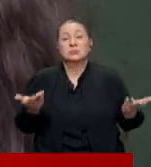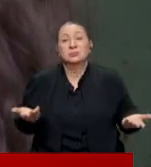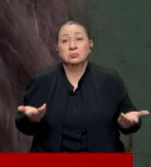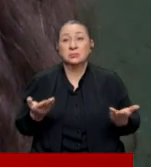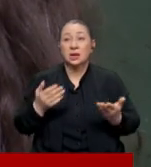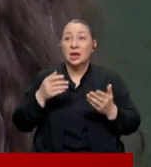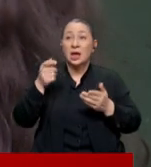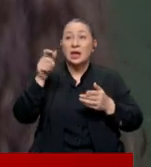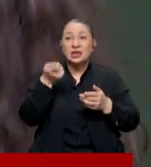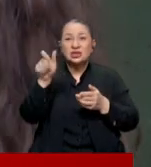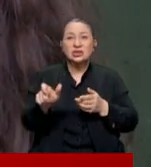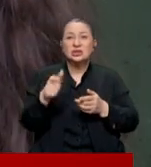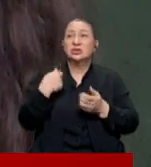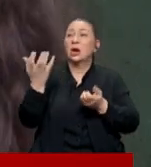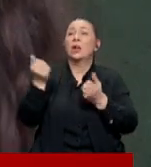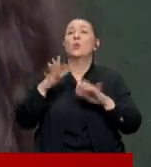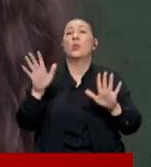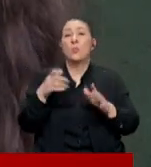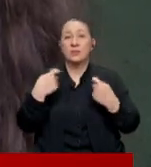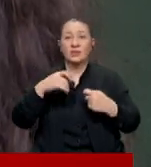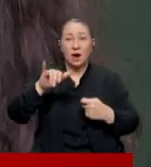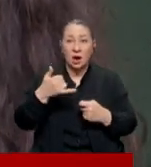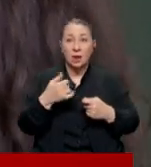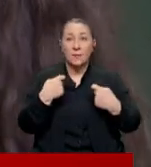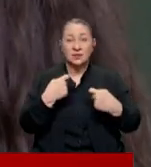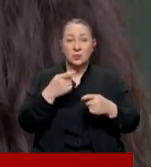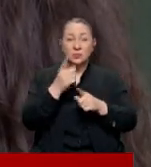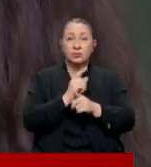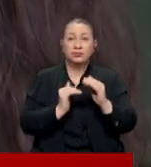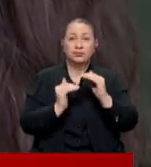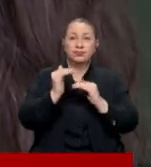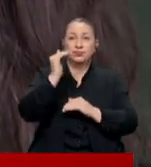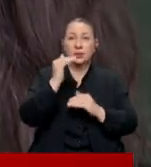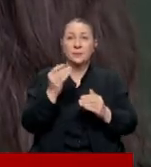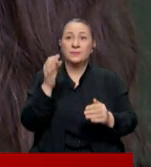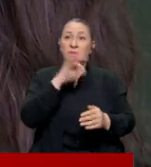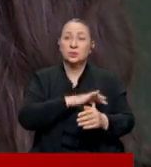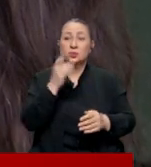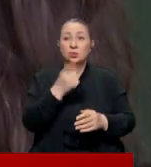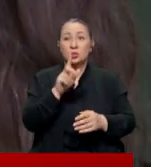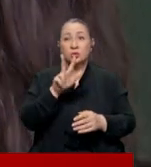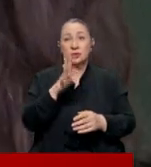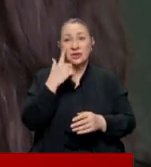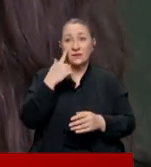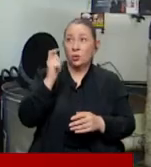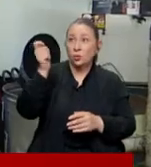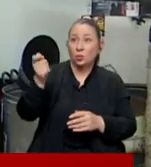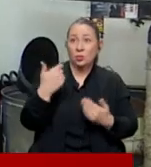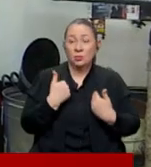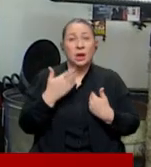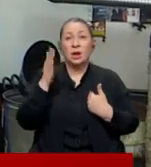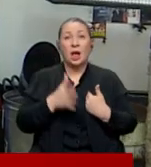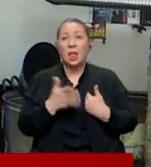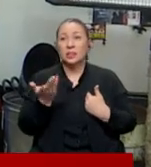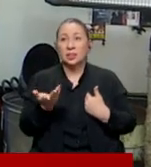Yani yanımda eleman çalıştıramıyorum. Eleman maliyetleri, giderler falan arttığı için. Kazancımın %35'ini devlete ödüyorum. Geri